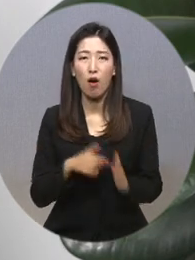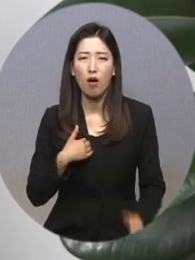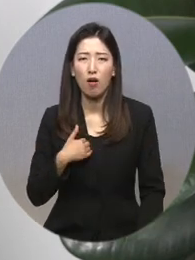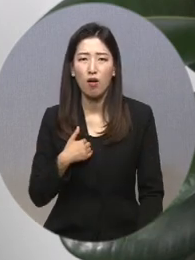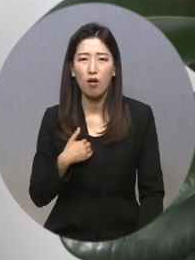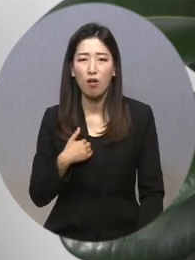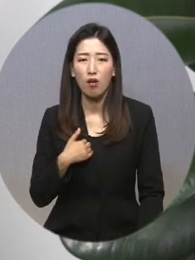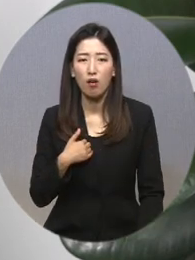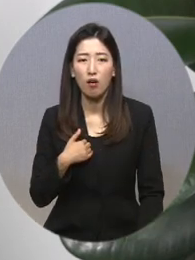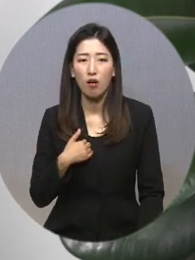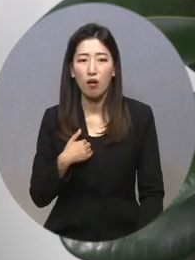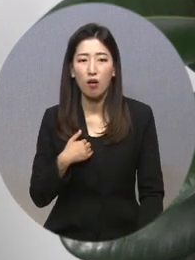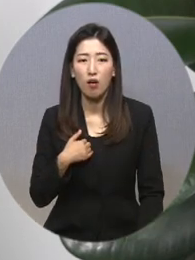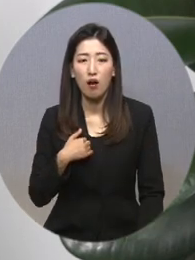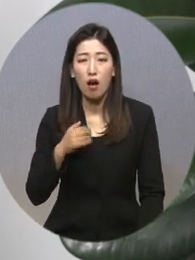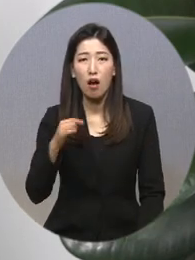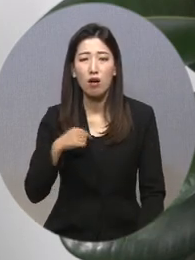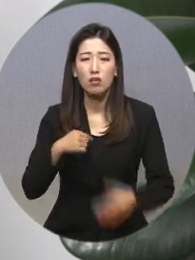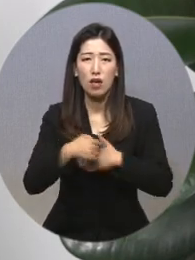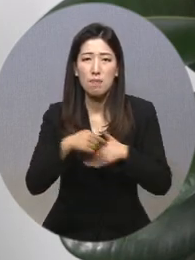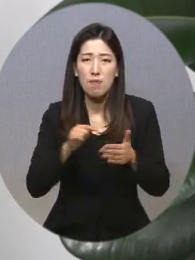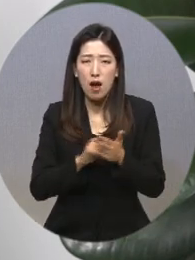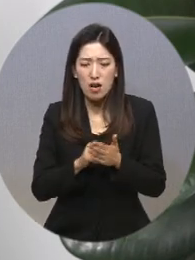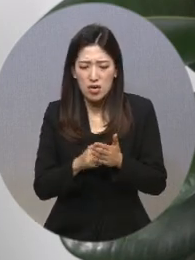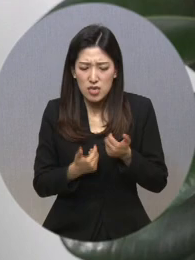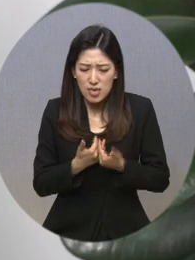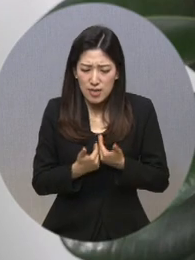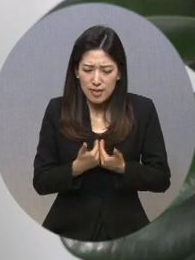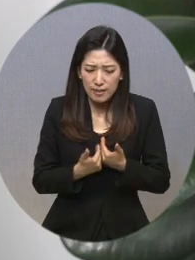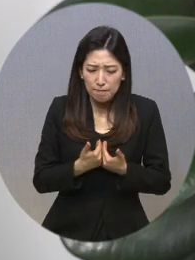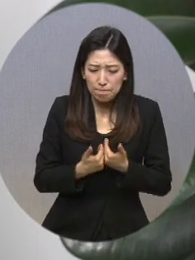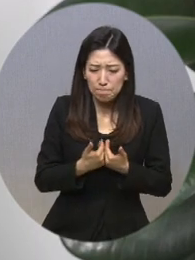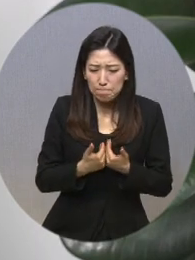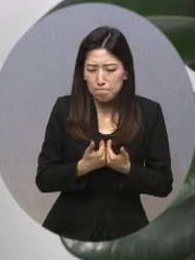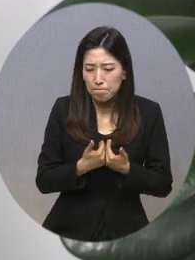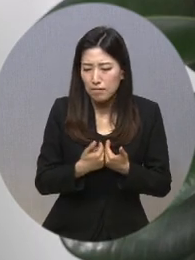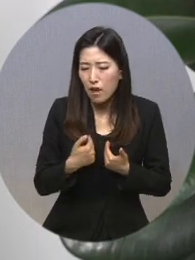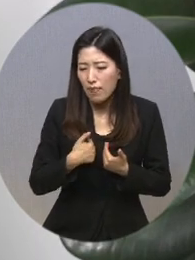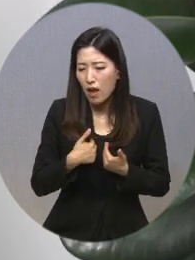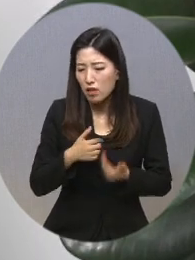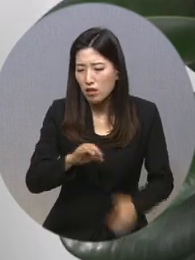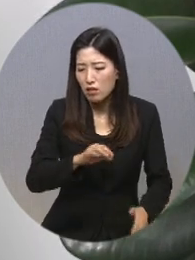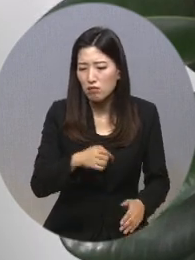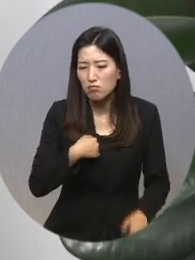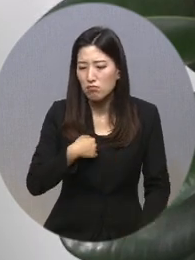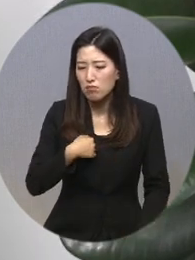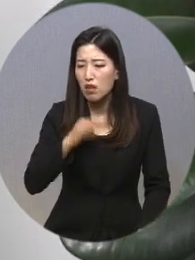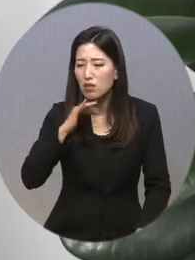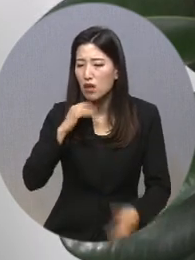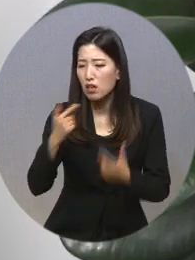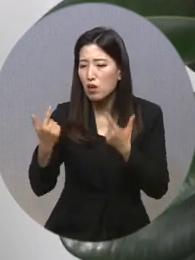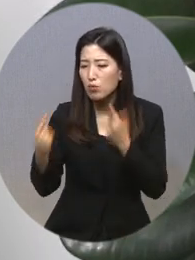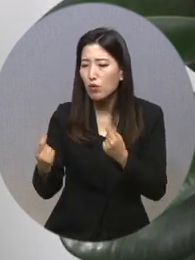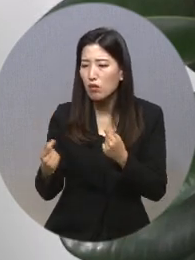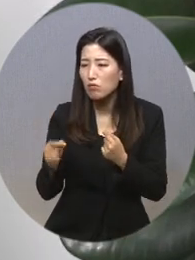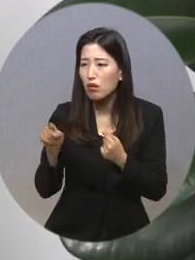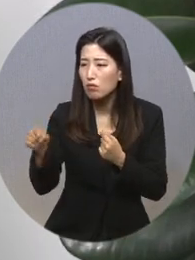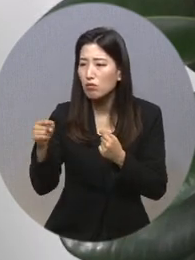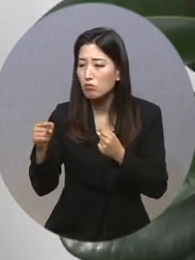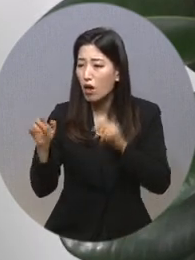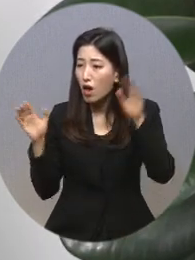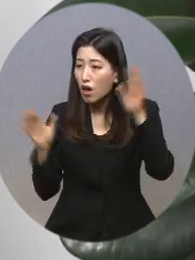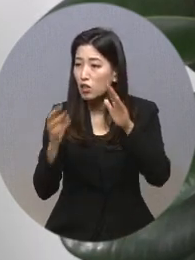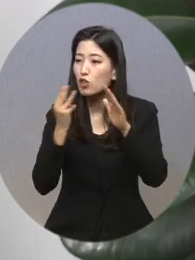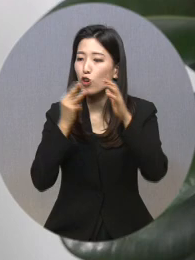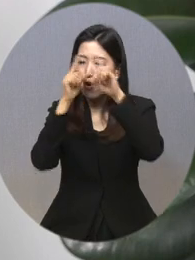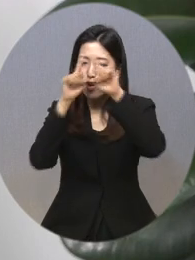제가 생각하지 못했었던 심적 갈등을 매우 크게 느꼈죠. 같은 나이에 누구는 학교를 다니고